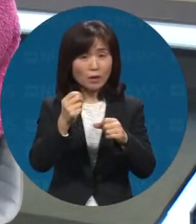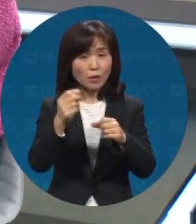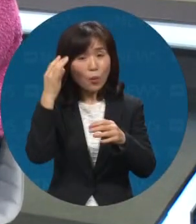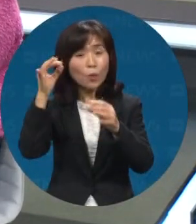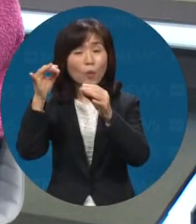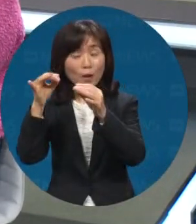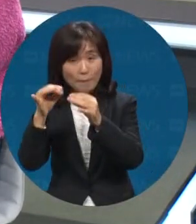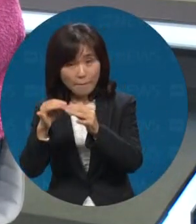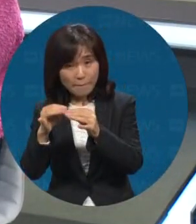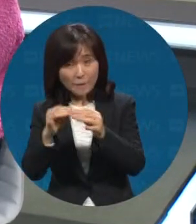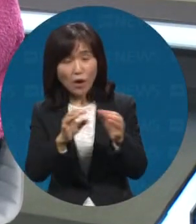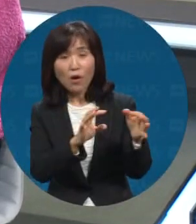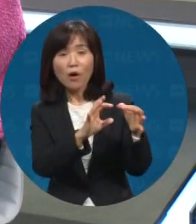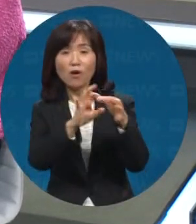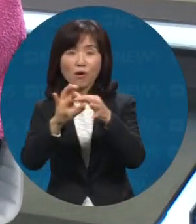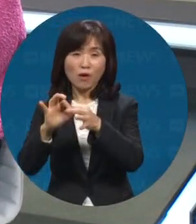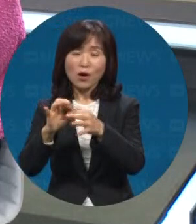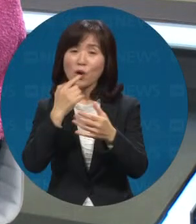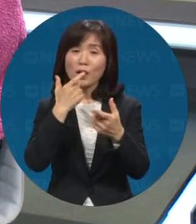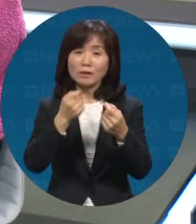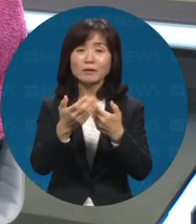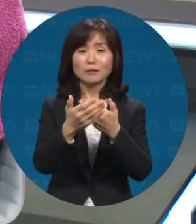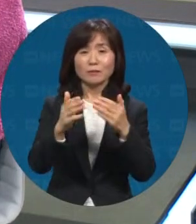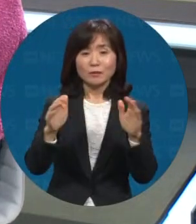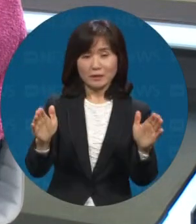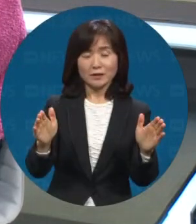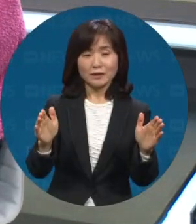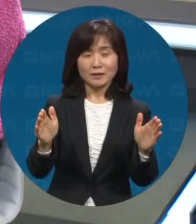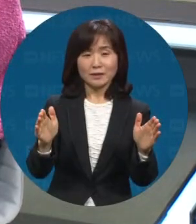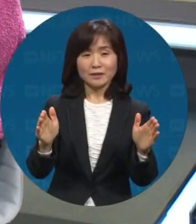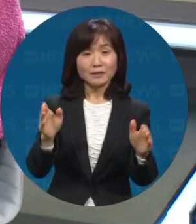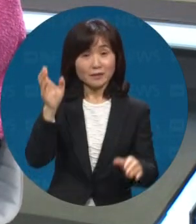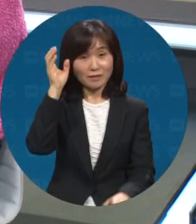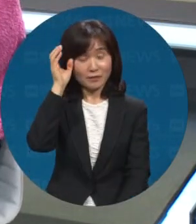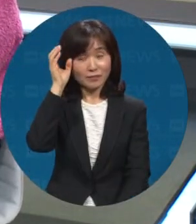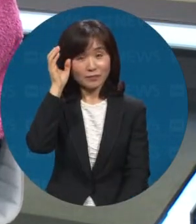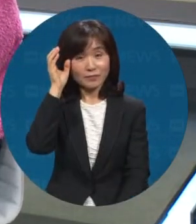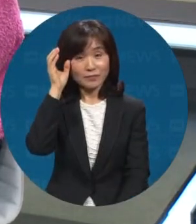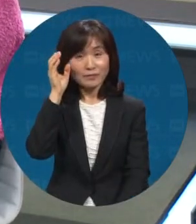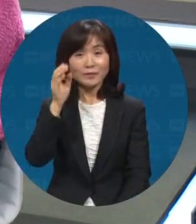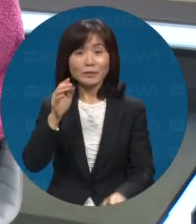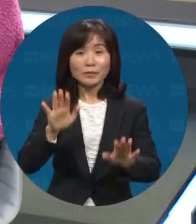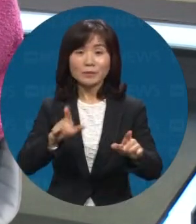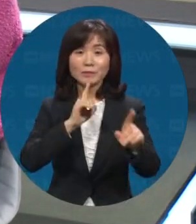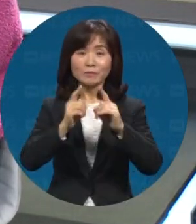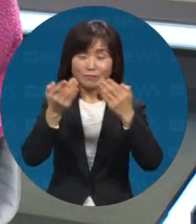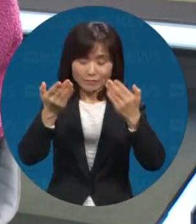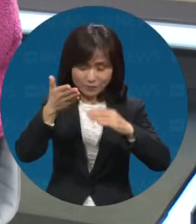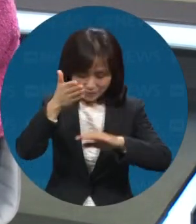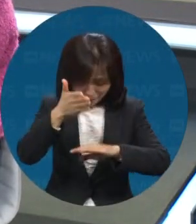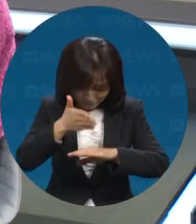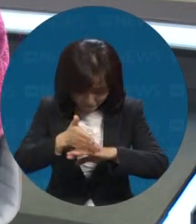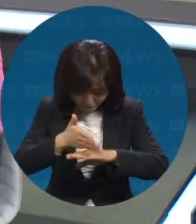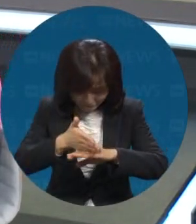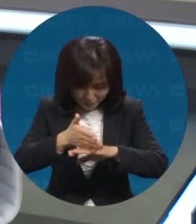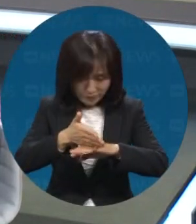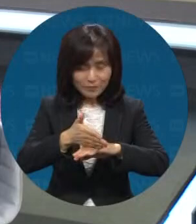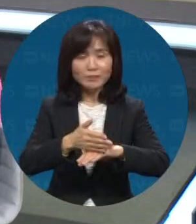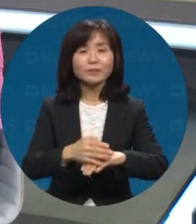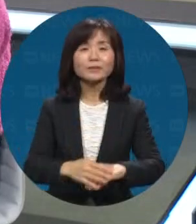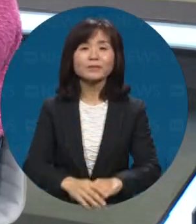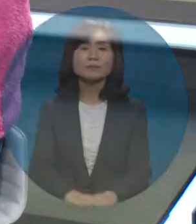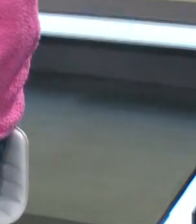공감으로 이어지는 그런 교실이 또 기대해 보겠습니다네 선생님 오늘 말씀 잘 들었습니다